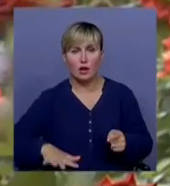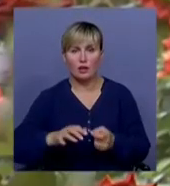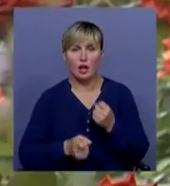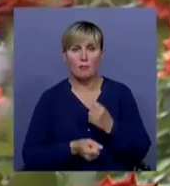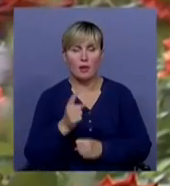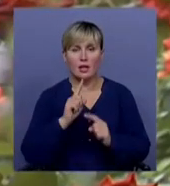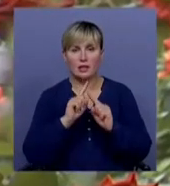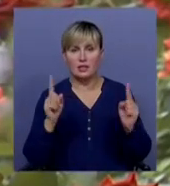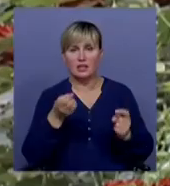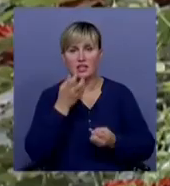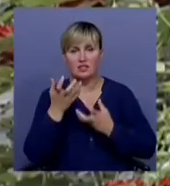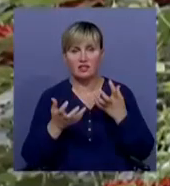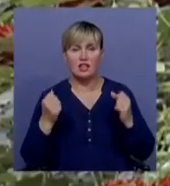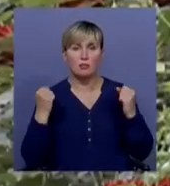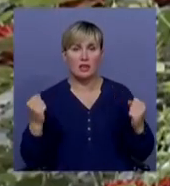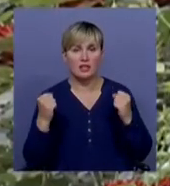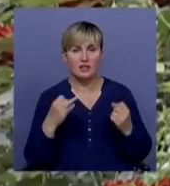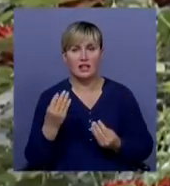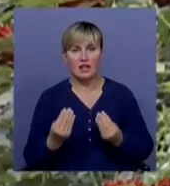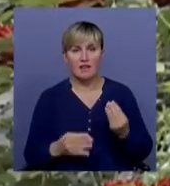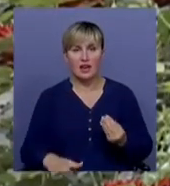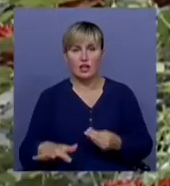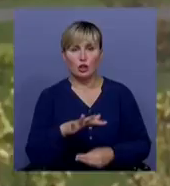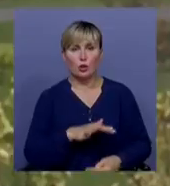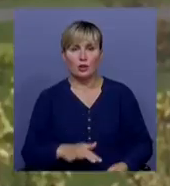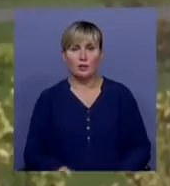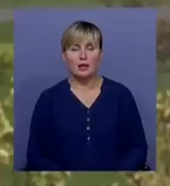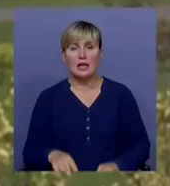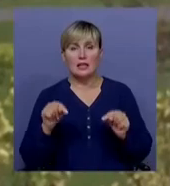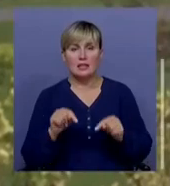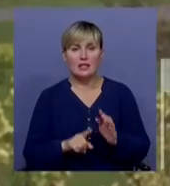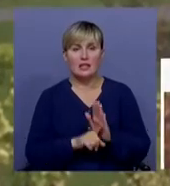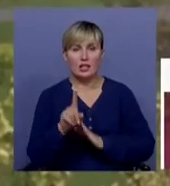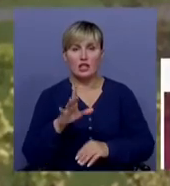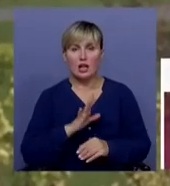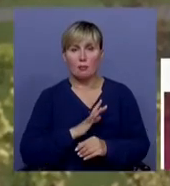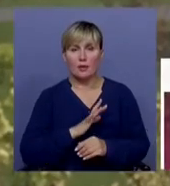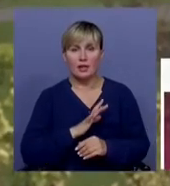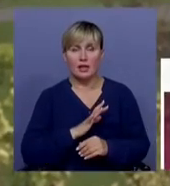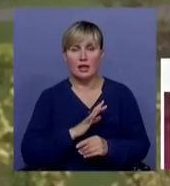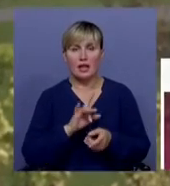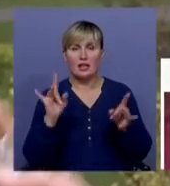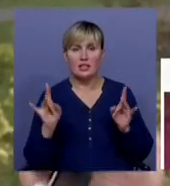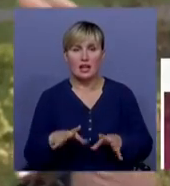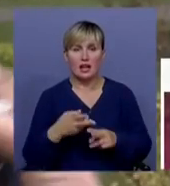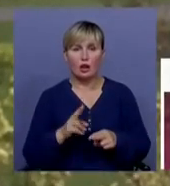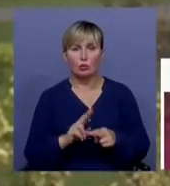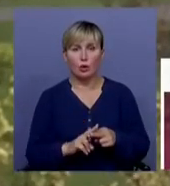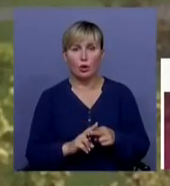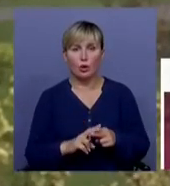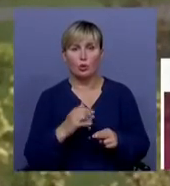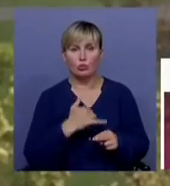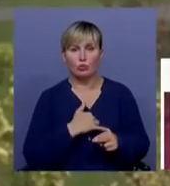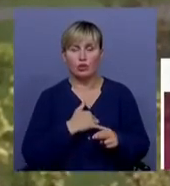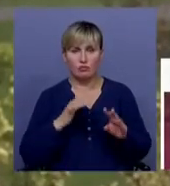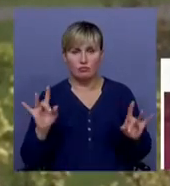появятся экзотические цветы, спортивная и игровая зоны. Здесь изначально был ресторан, который нас